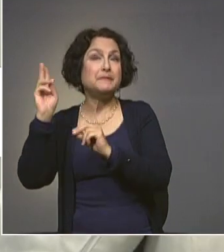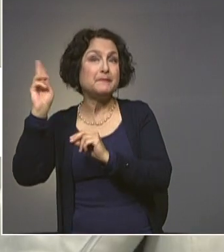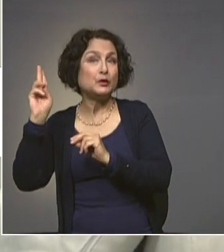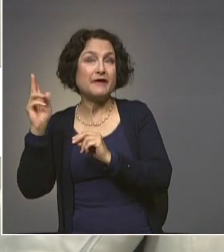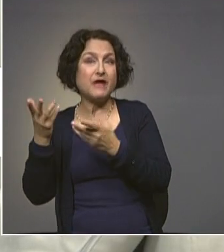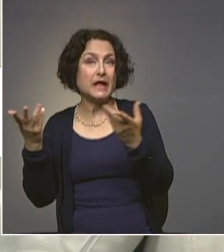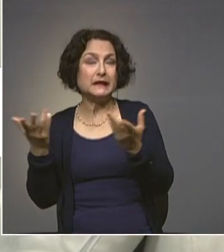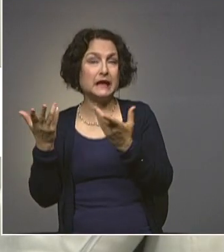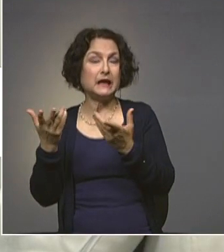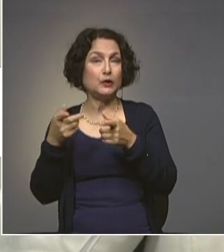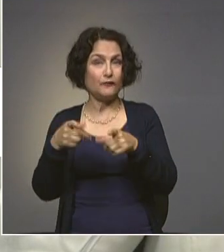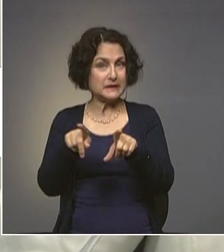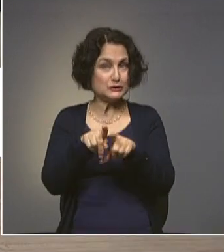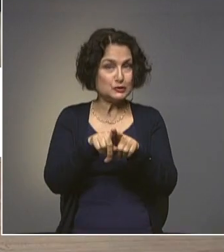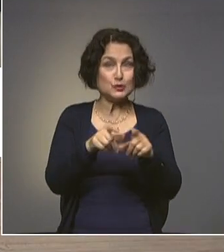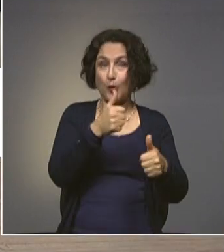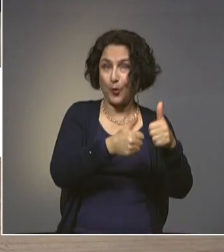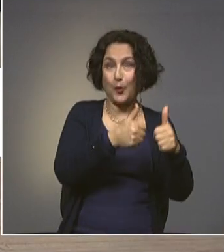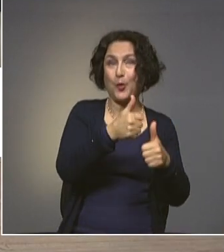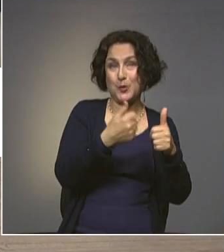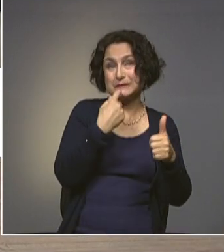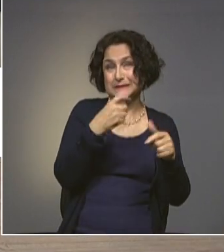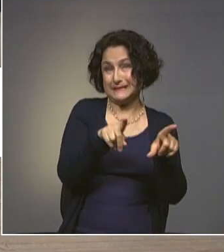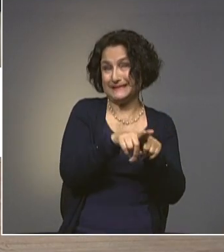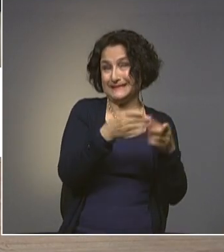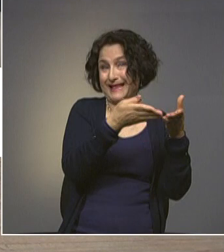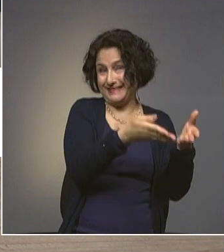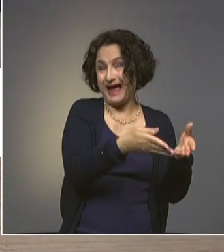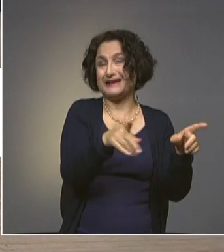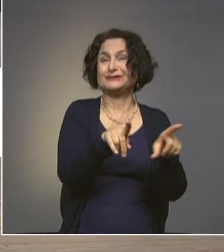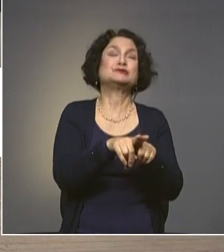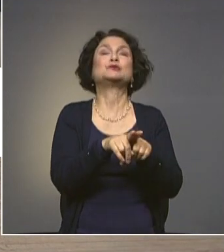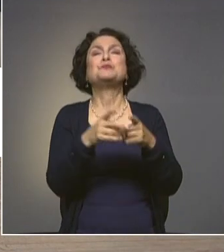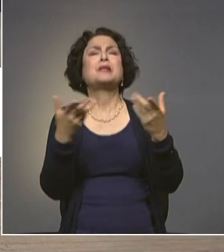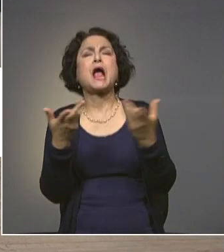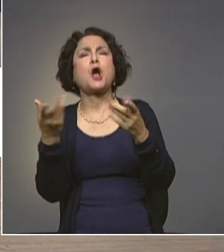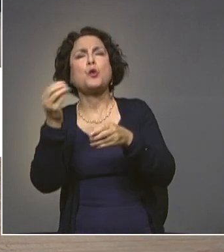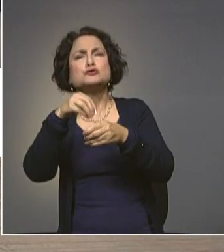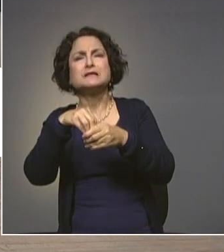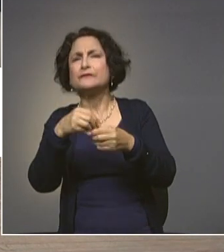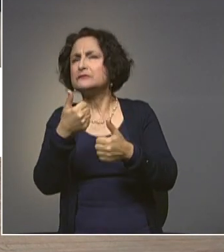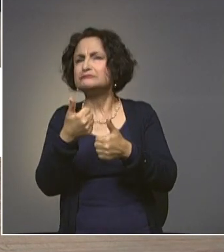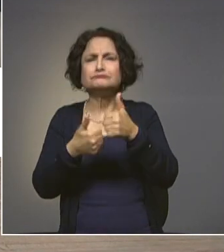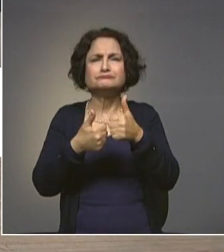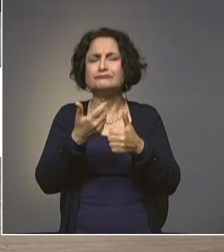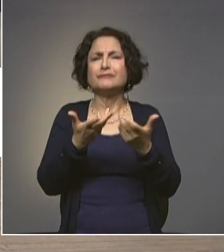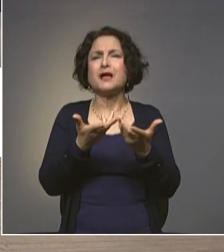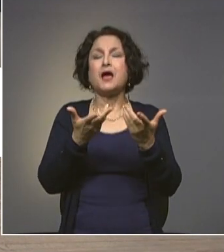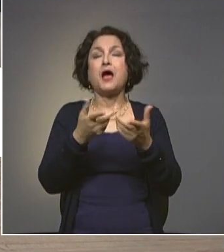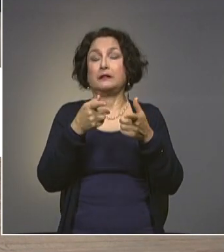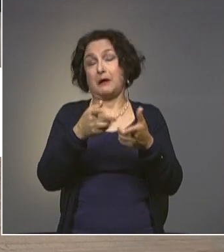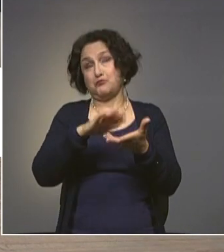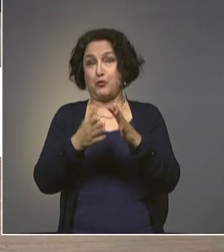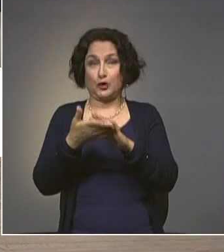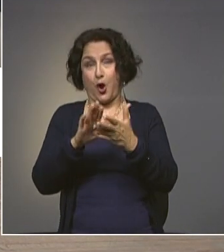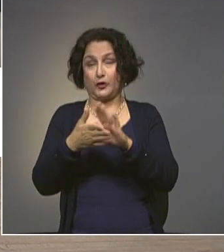преподаватели. Може да се каже. Как участват в подготовката? Подготовката, разбира се, те подготвят децата, за да